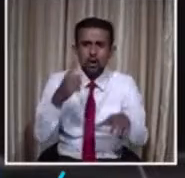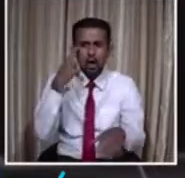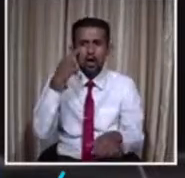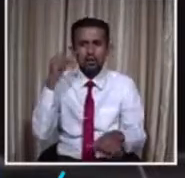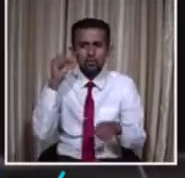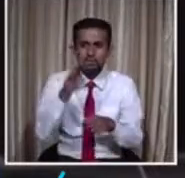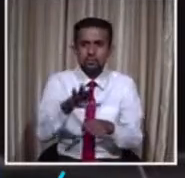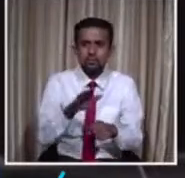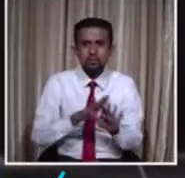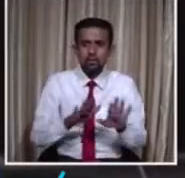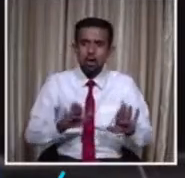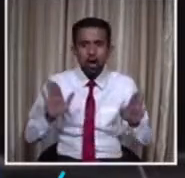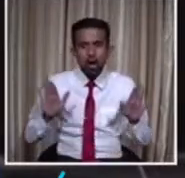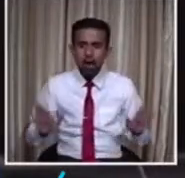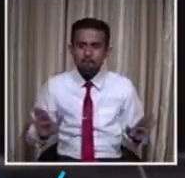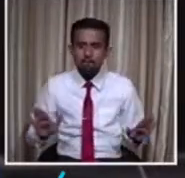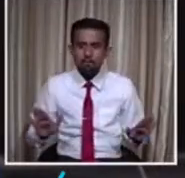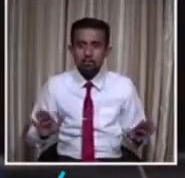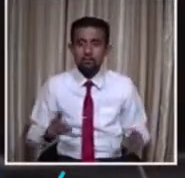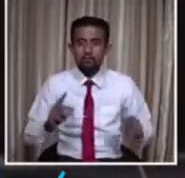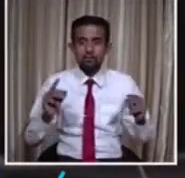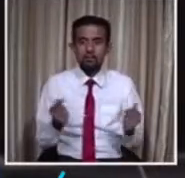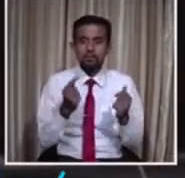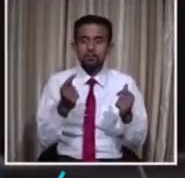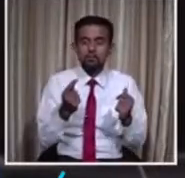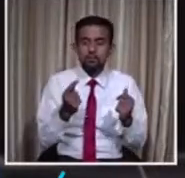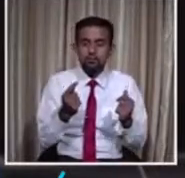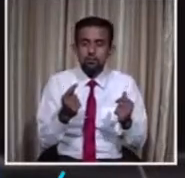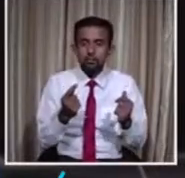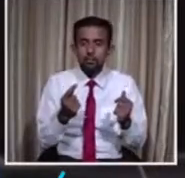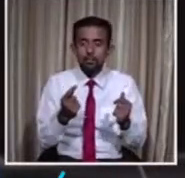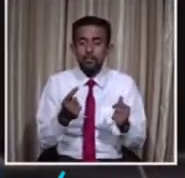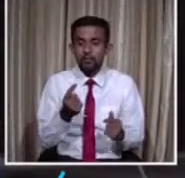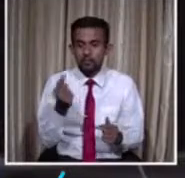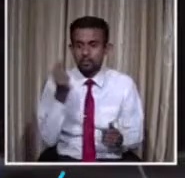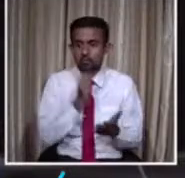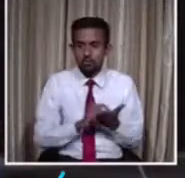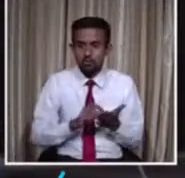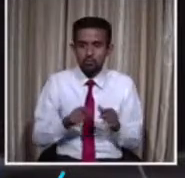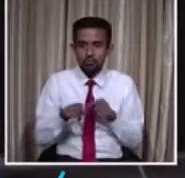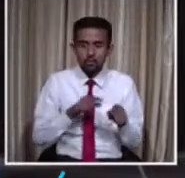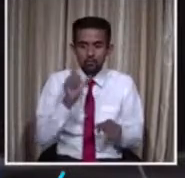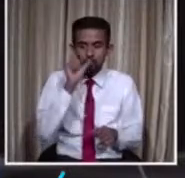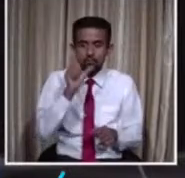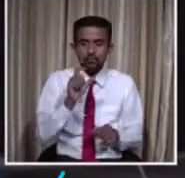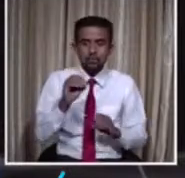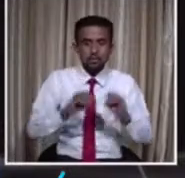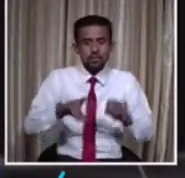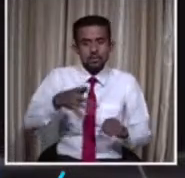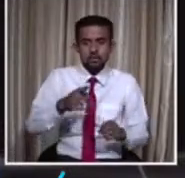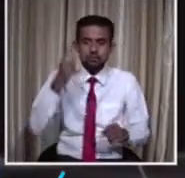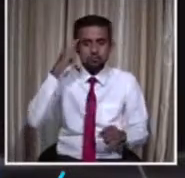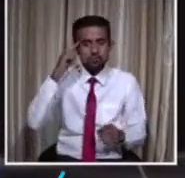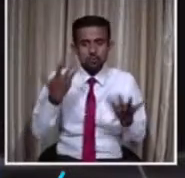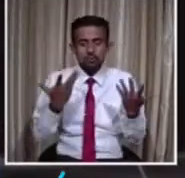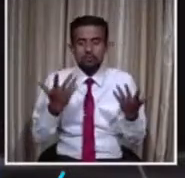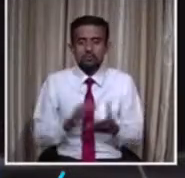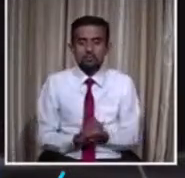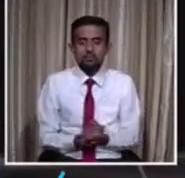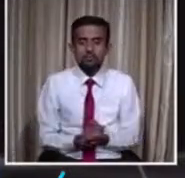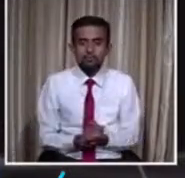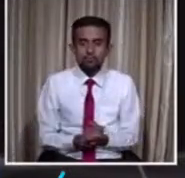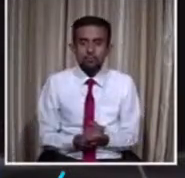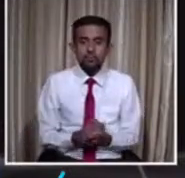ගහන්න ඒ ඔක්කොම ලෑස්ති වුණා එකවරම ඔහුට ඔහුගේ කට උත්තරය අනුව මම මේ කියන්නේ මම දන්නේ නැහැ ඒක 100%ක් හරිද නැද්ද කියලා ඒකම න